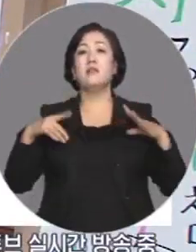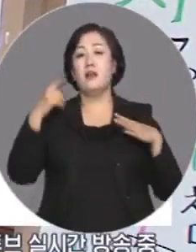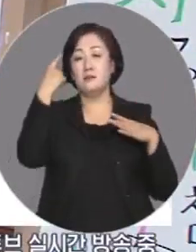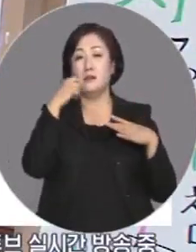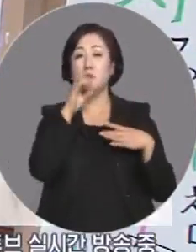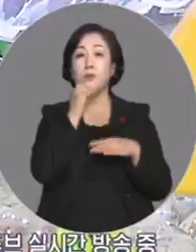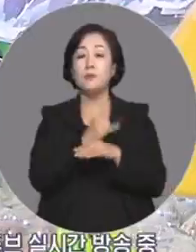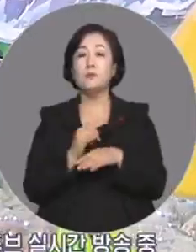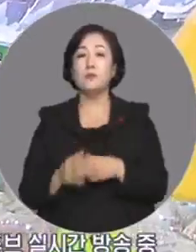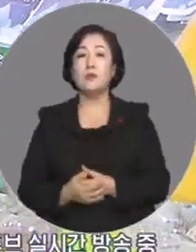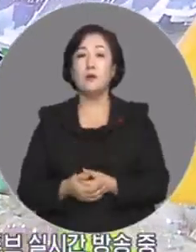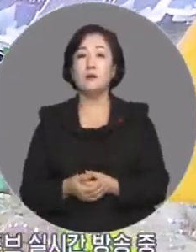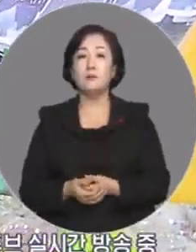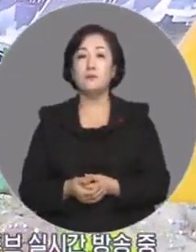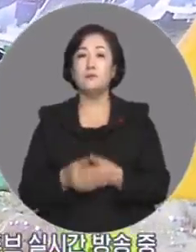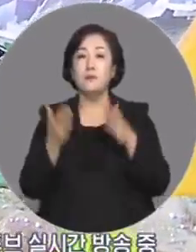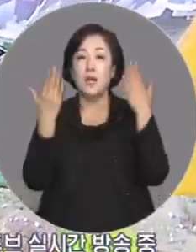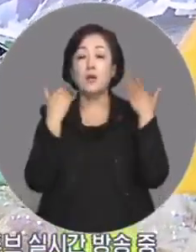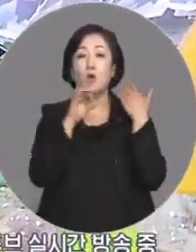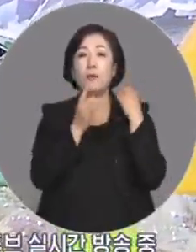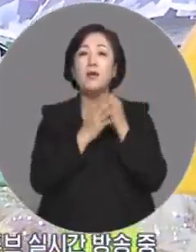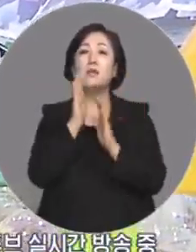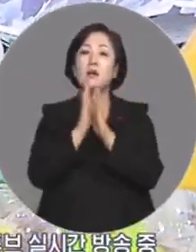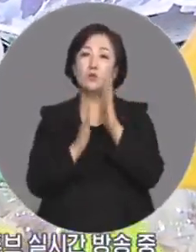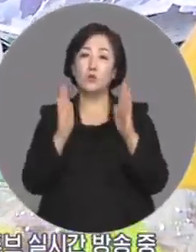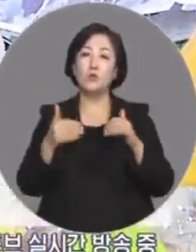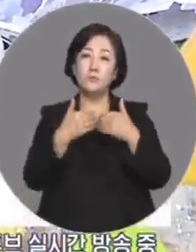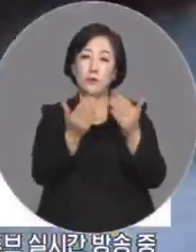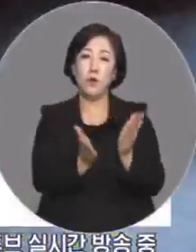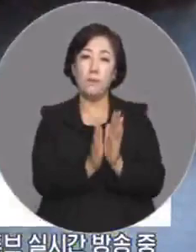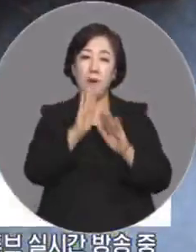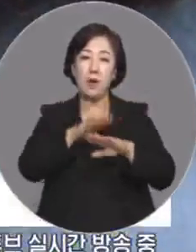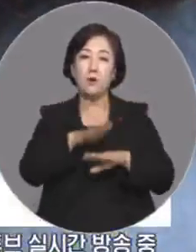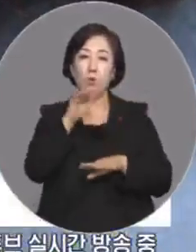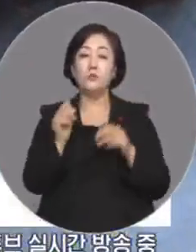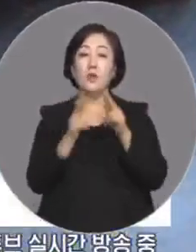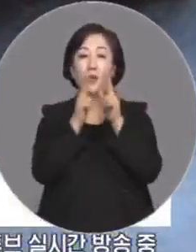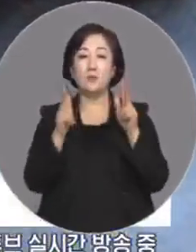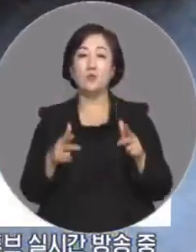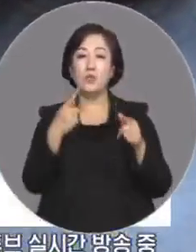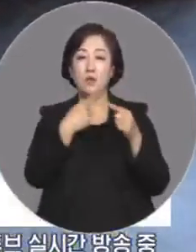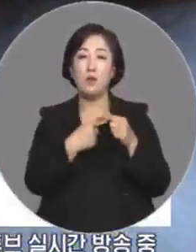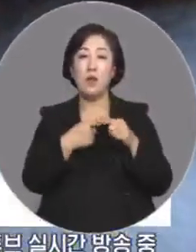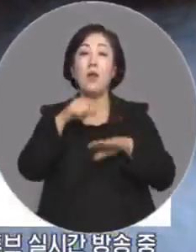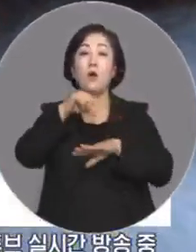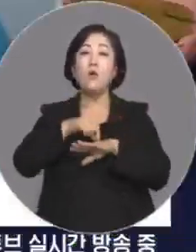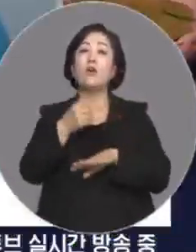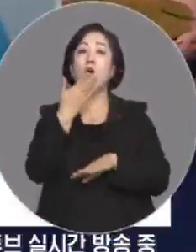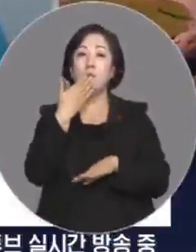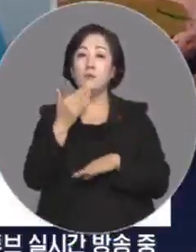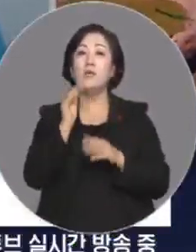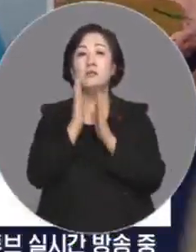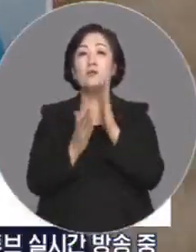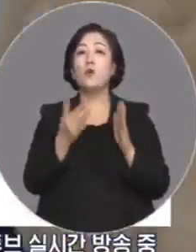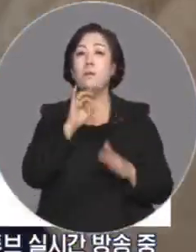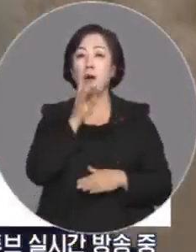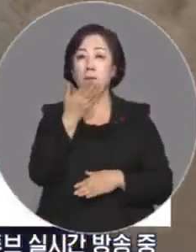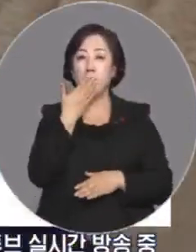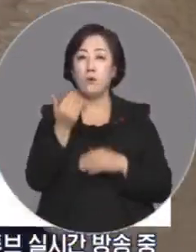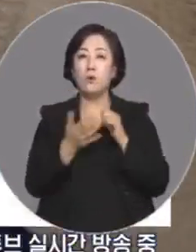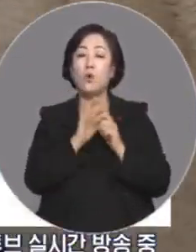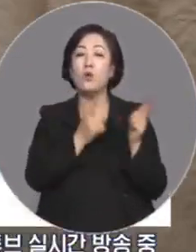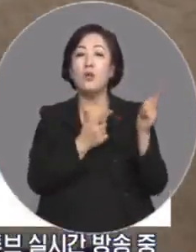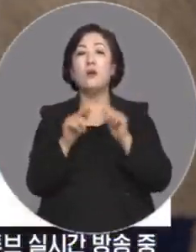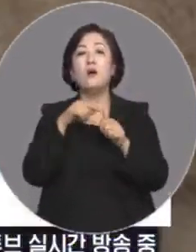생각이 드네요. 학교에 숲과 텃밭을 만들고 주 1회 고기 없는 날을 포함한 채식 급식을 하는 것도 모두